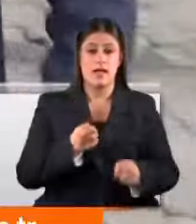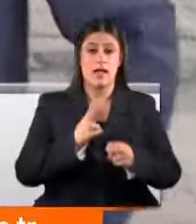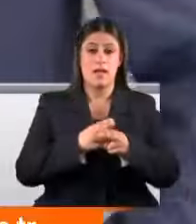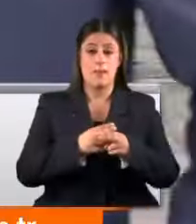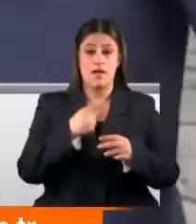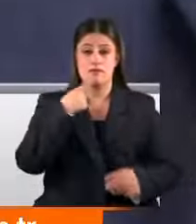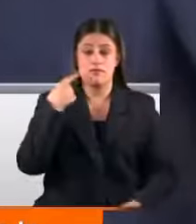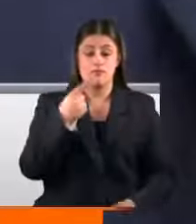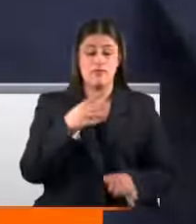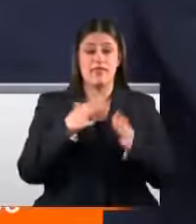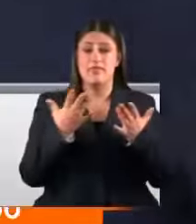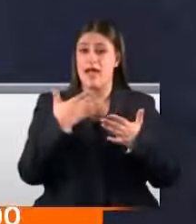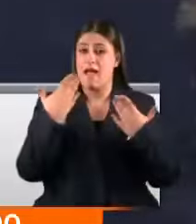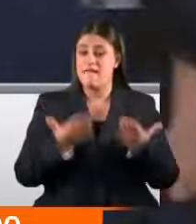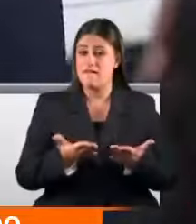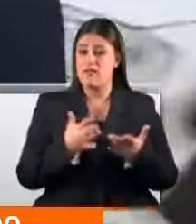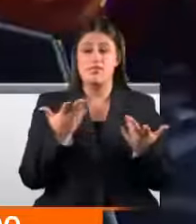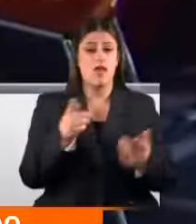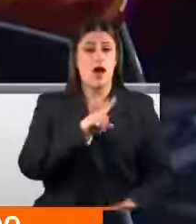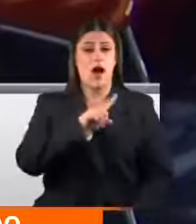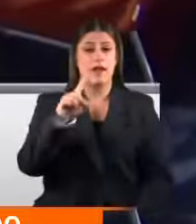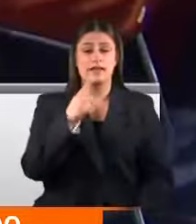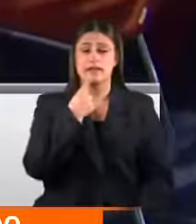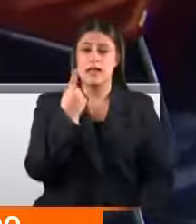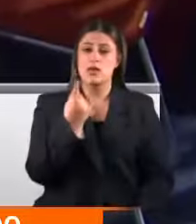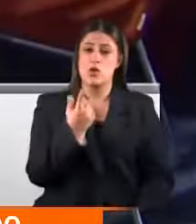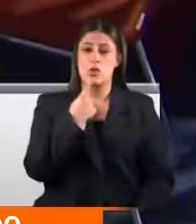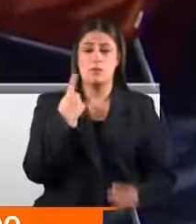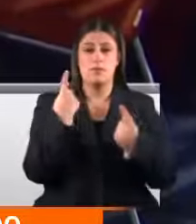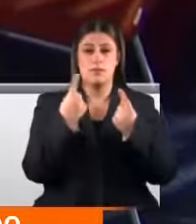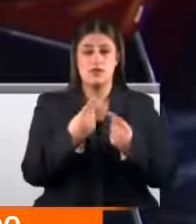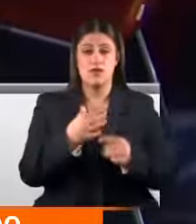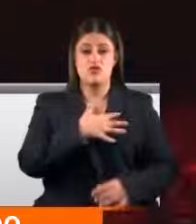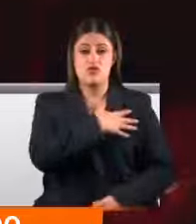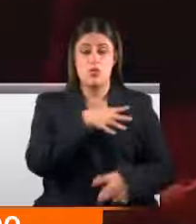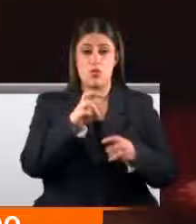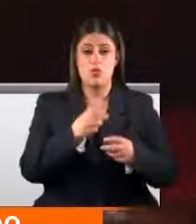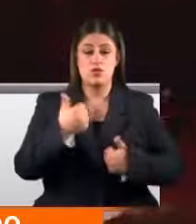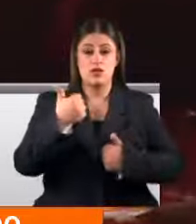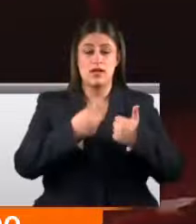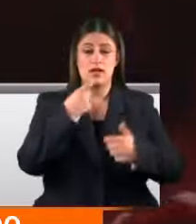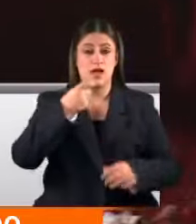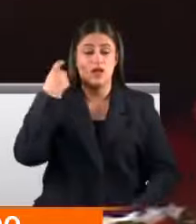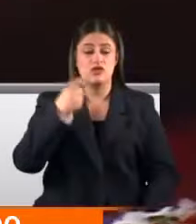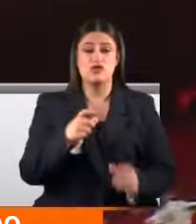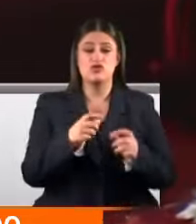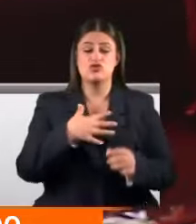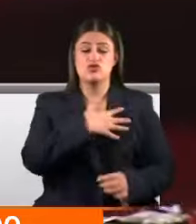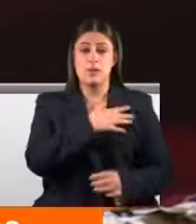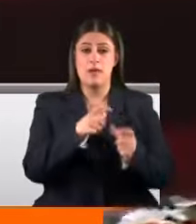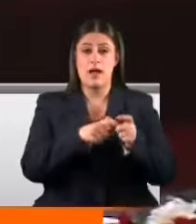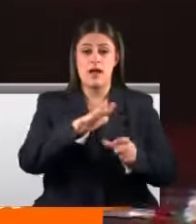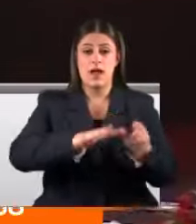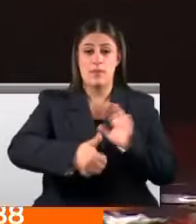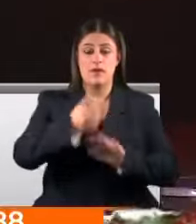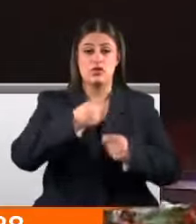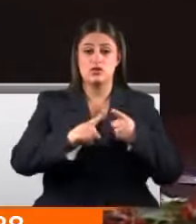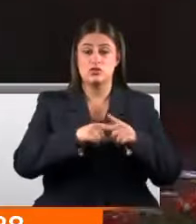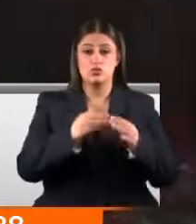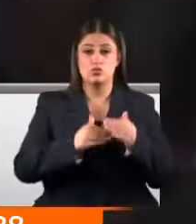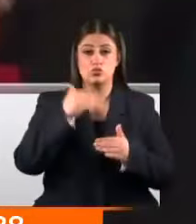evet ne de hayır diyorum diyerek kapıyı açık bıraktı. CHP'de koltuk yarışına eski CHP Genel Başkanı Kemal Kılıçdaroğlu'ndan sonra